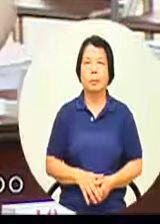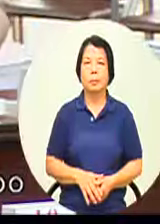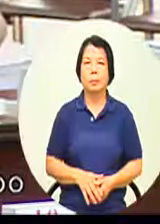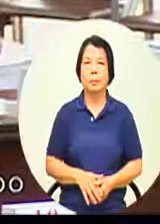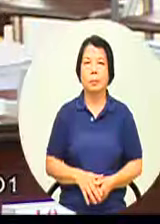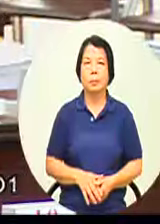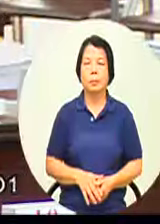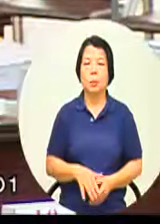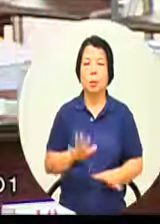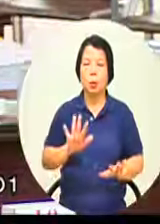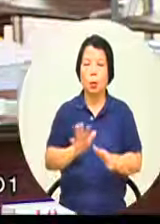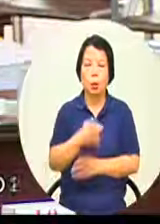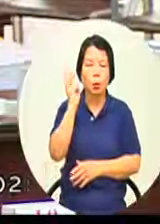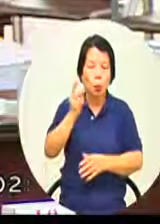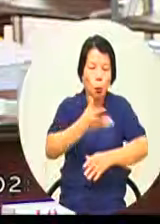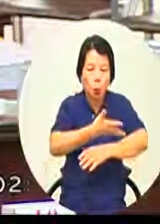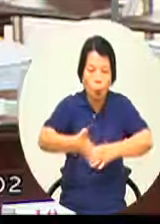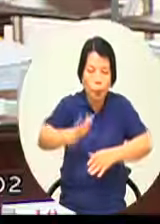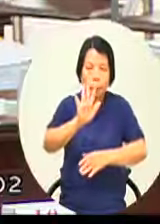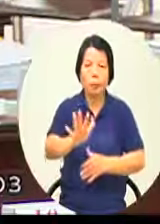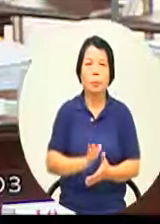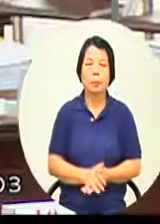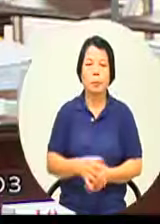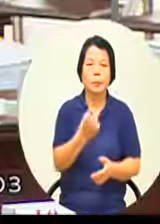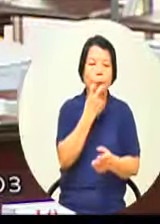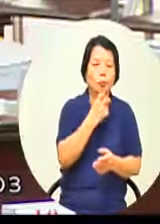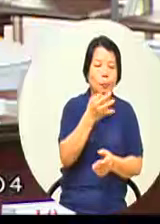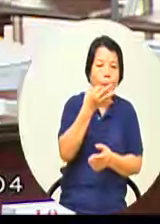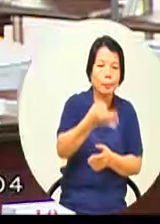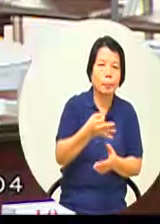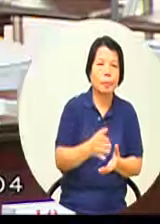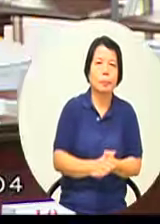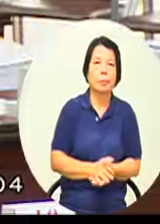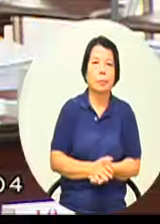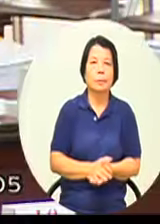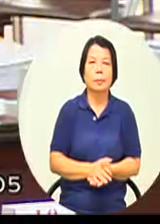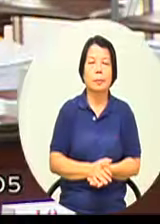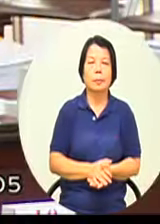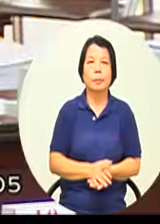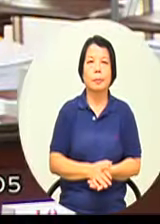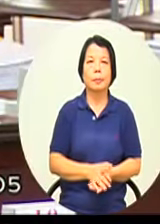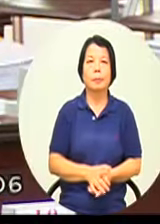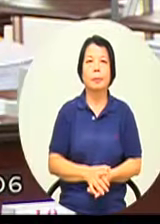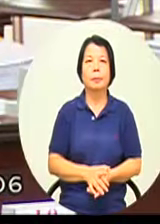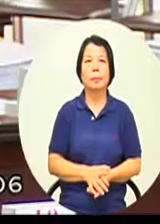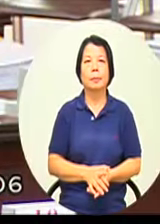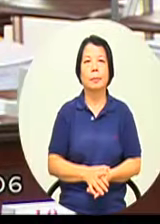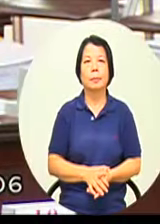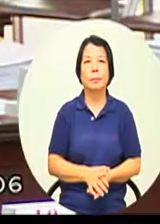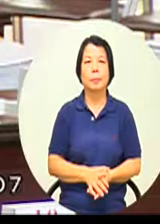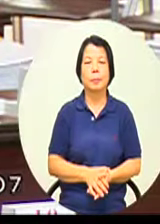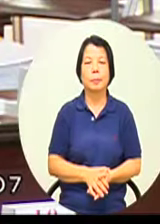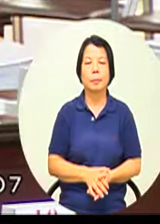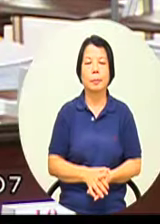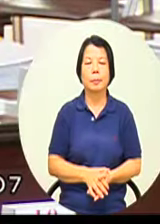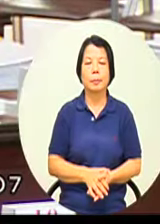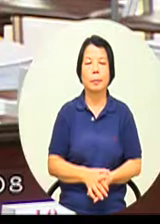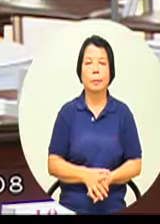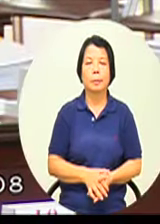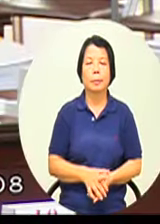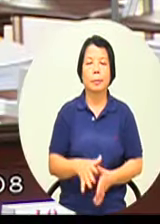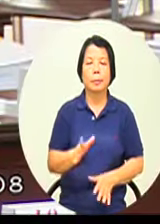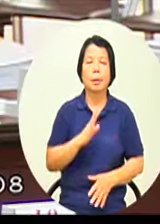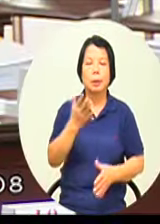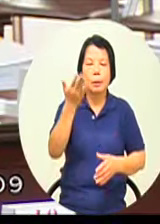做排水的时阵呢，哦，伊中央的经费，因为迄阵的迄个大管单位是公务